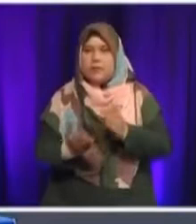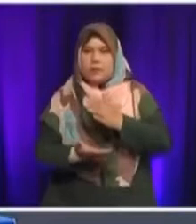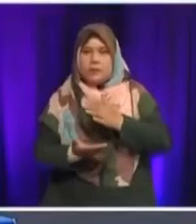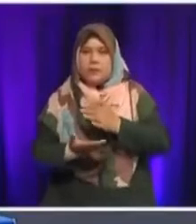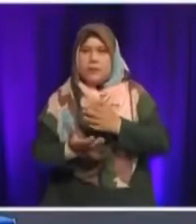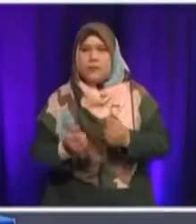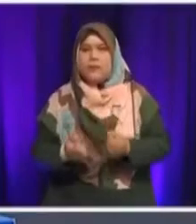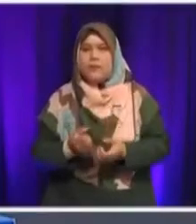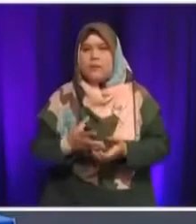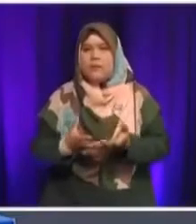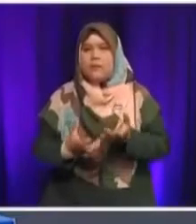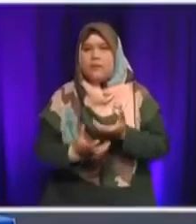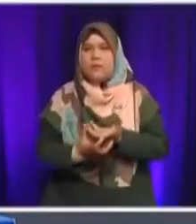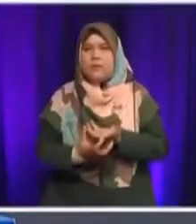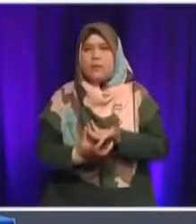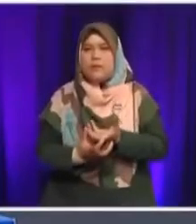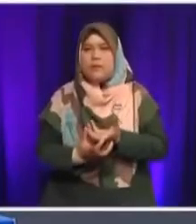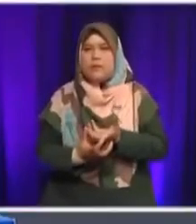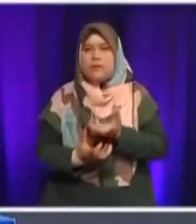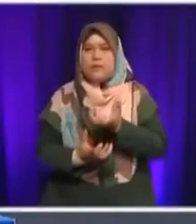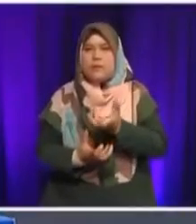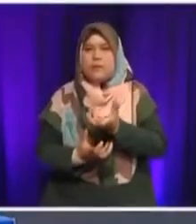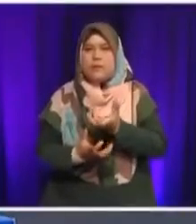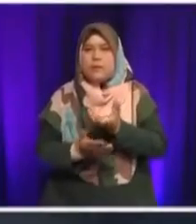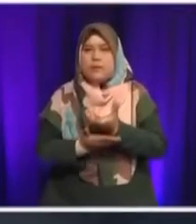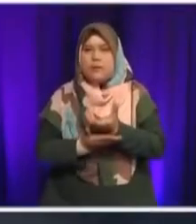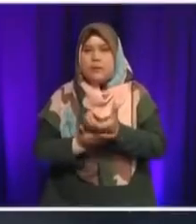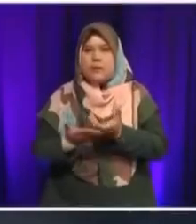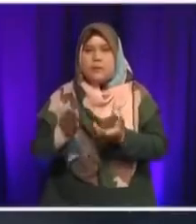tidak melekang ataupun nampak bersih